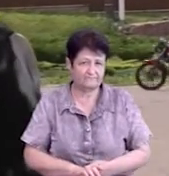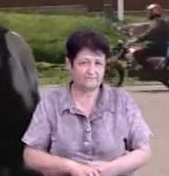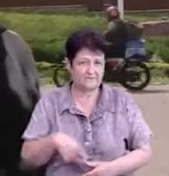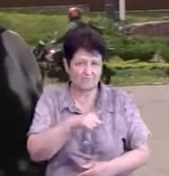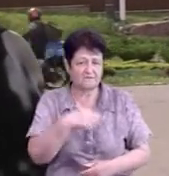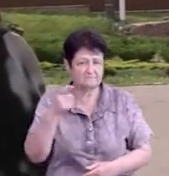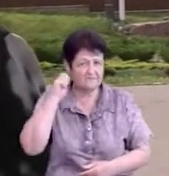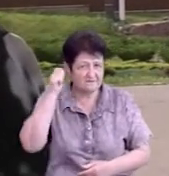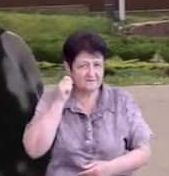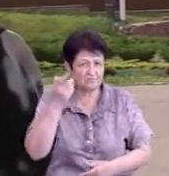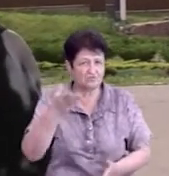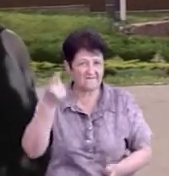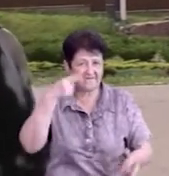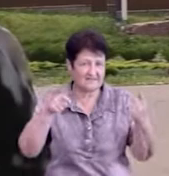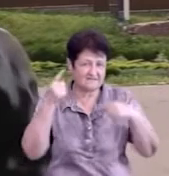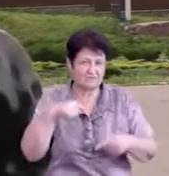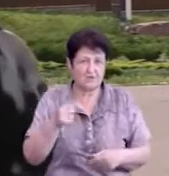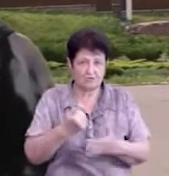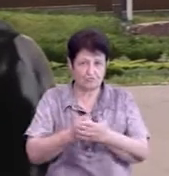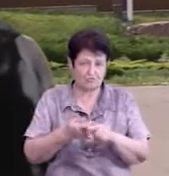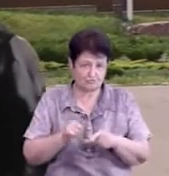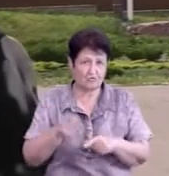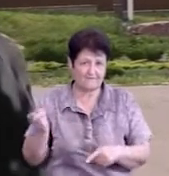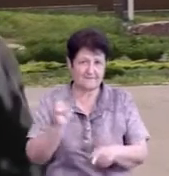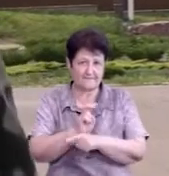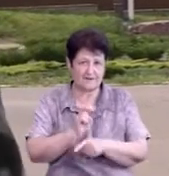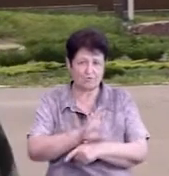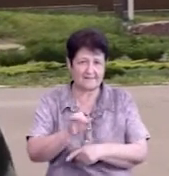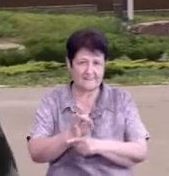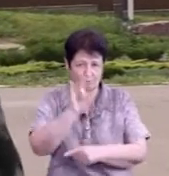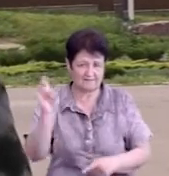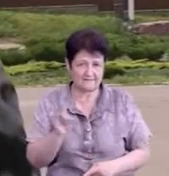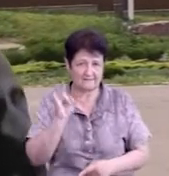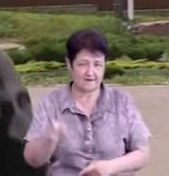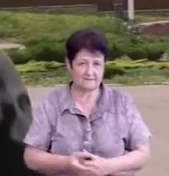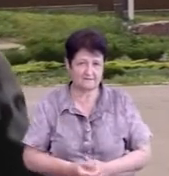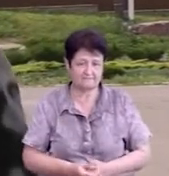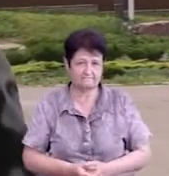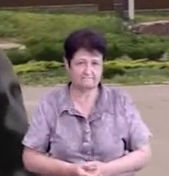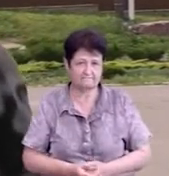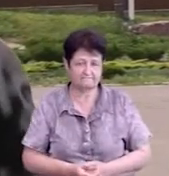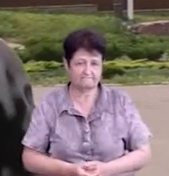роки, думав, обманює. А до цього вони приходили вже не раз і